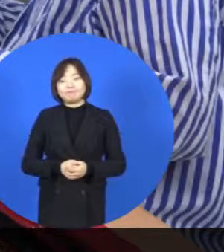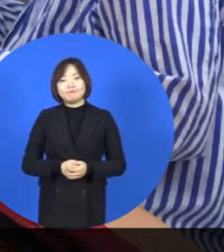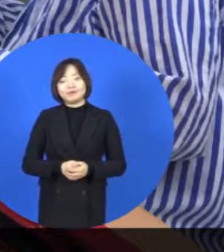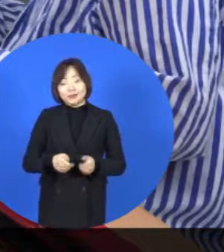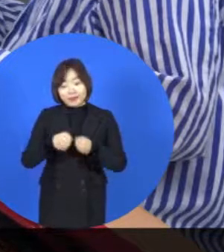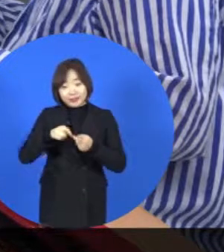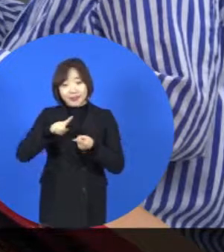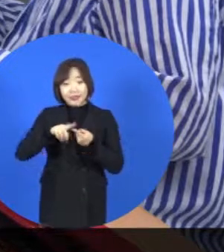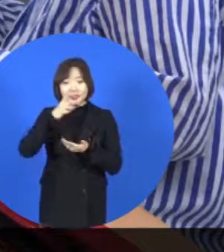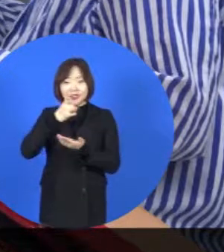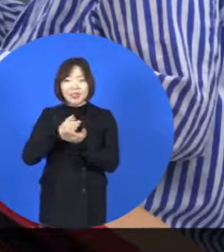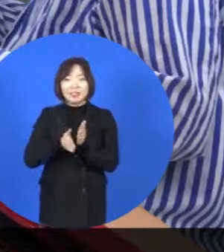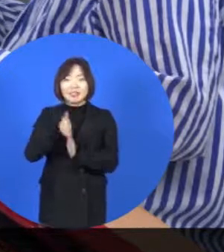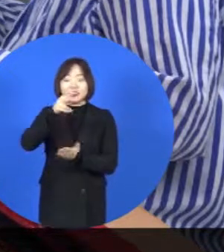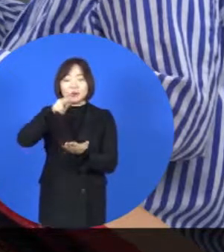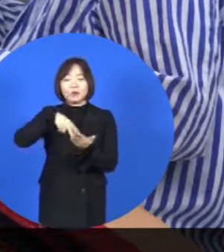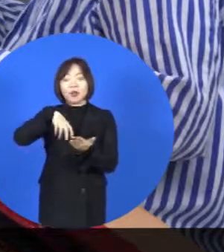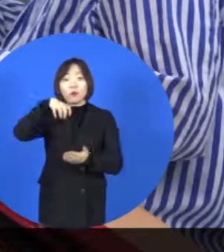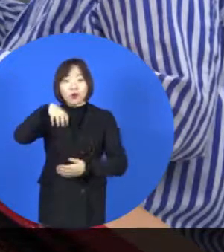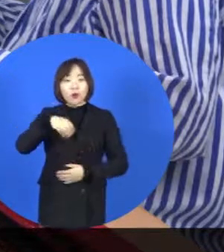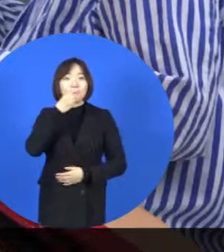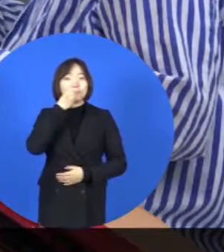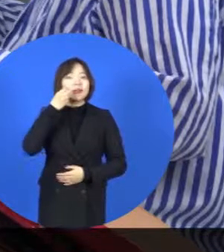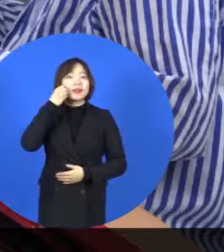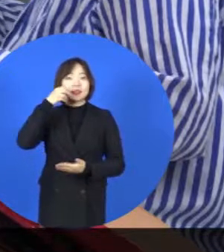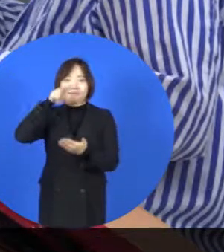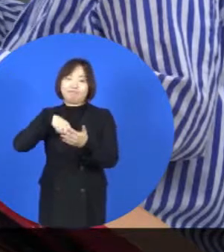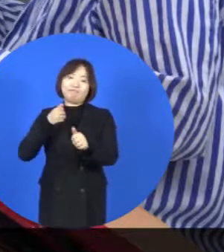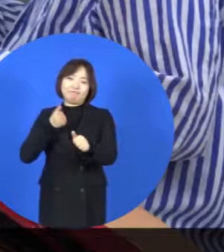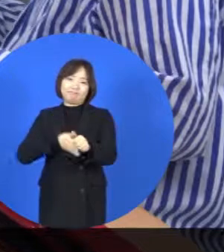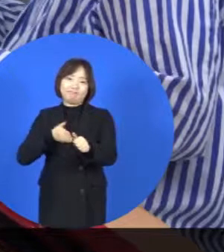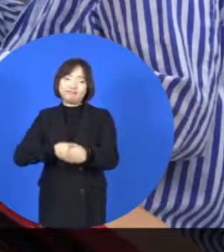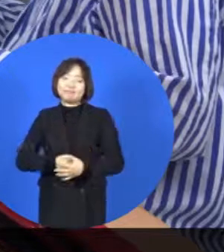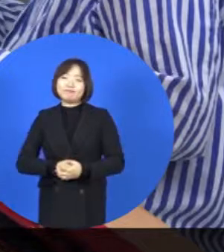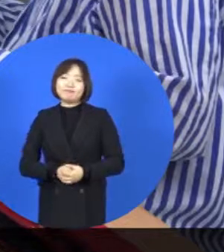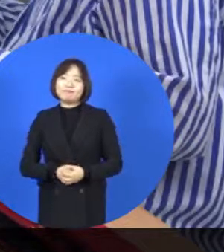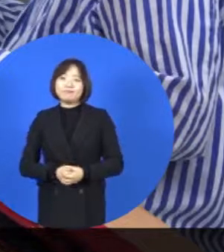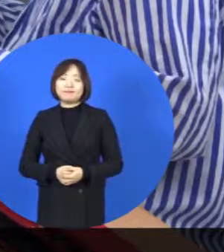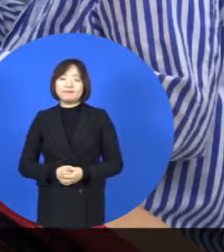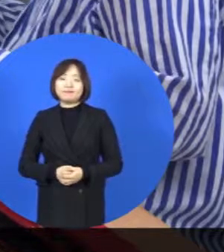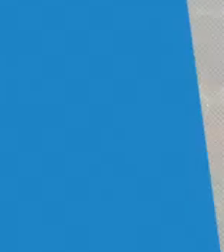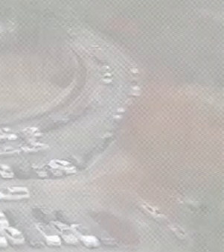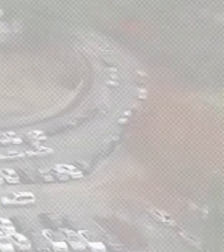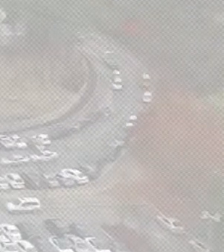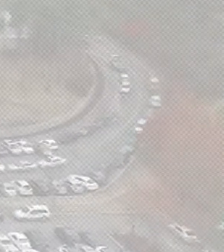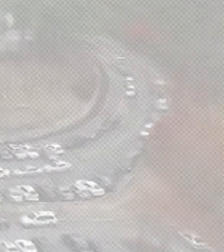자세한 사항은 천안시 도서관 홈페이지를 참고하시기 바랍니다.